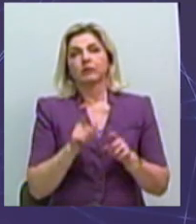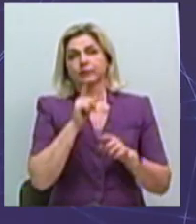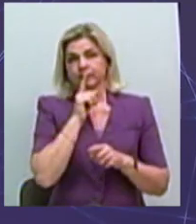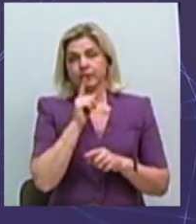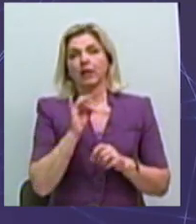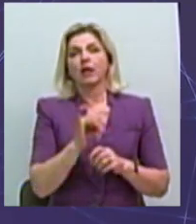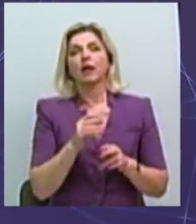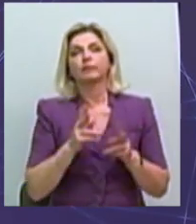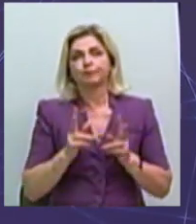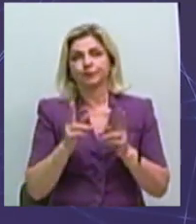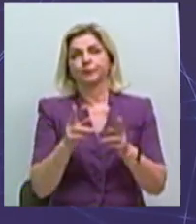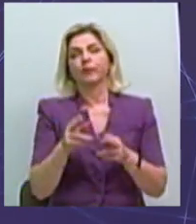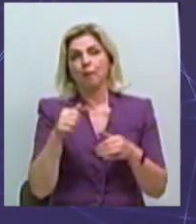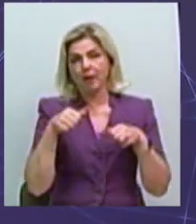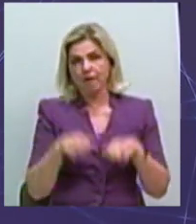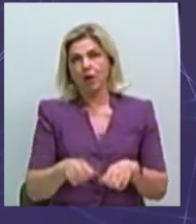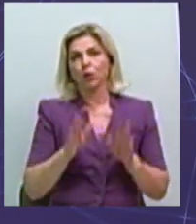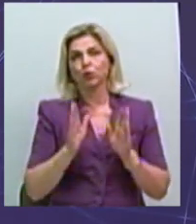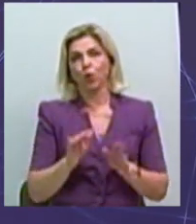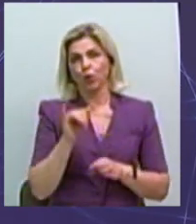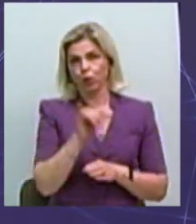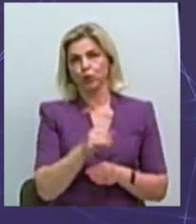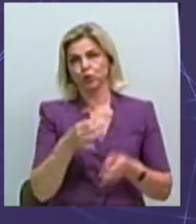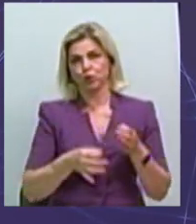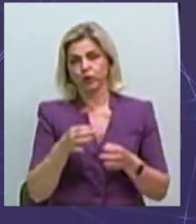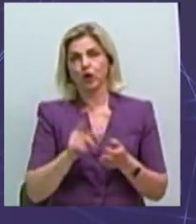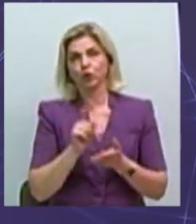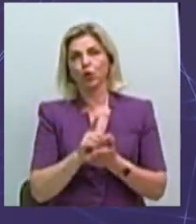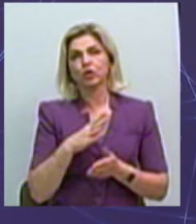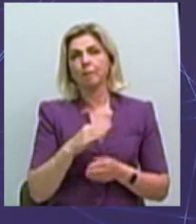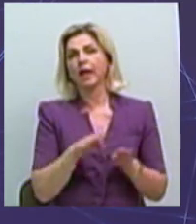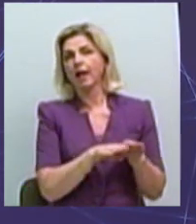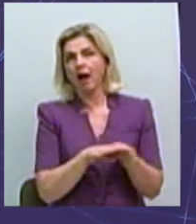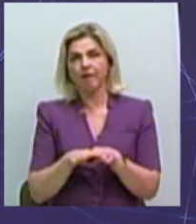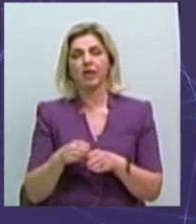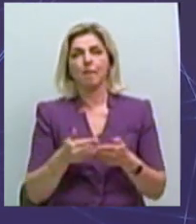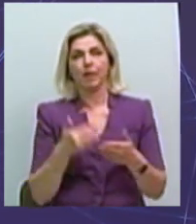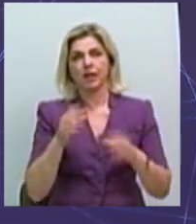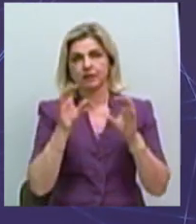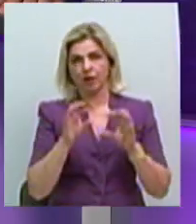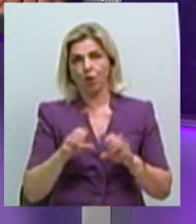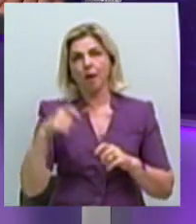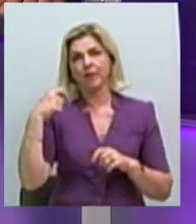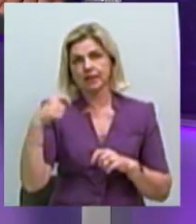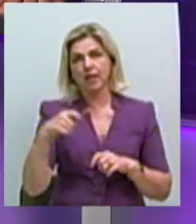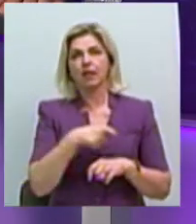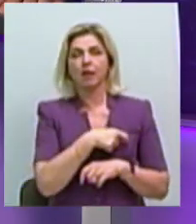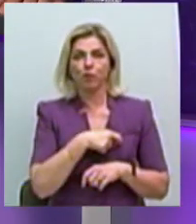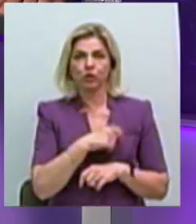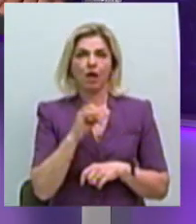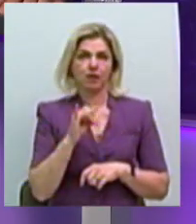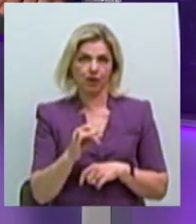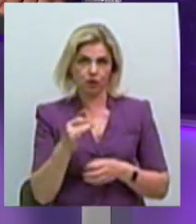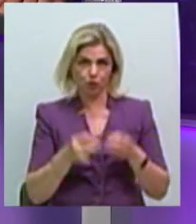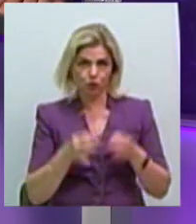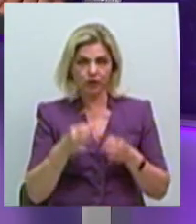судді. Повинні всі бути рівні перед законом. Президент, народний депутат, суддя, звичайний громадянин. Тому я